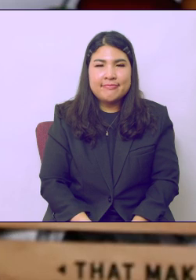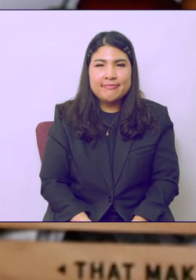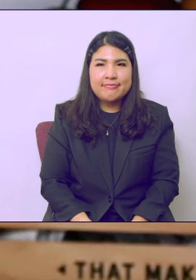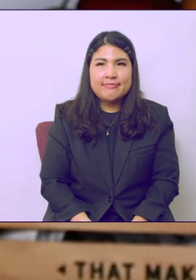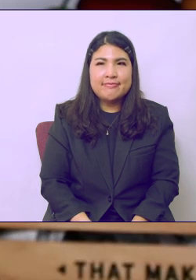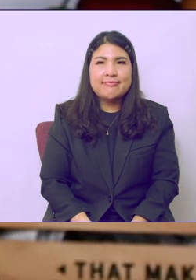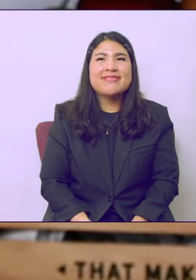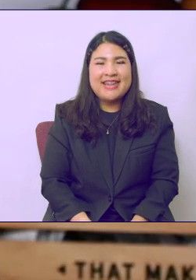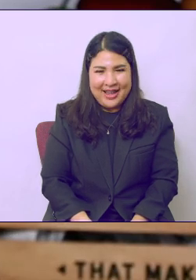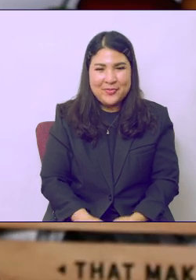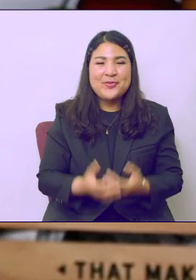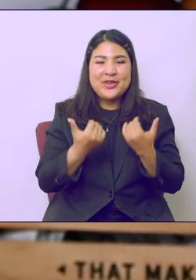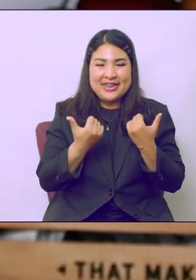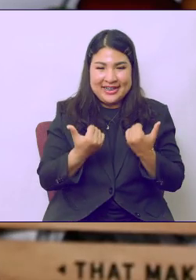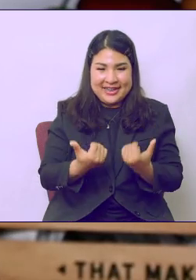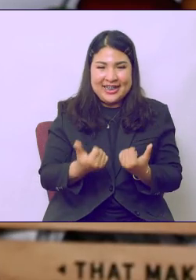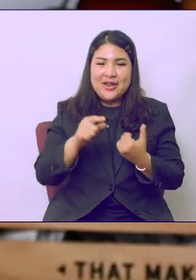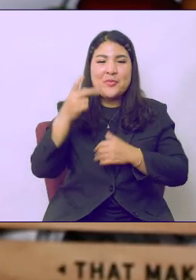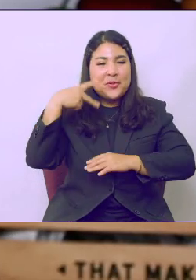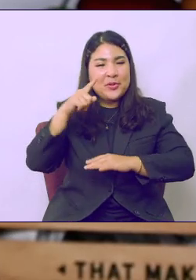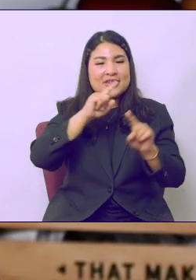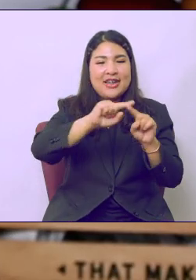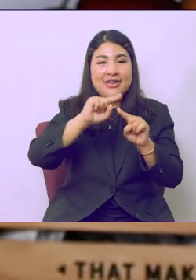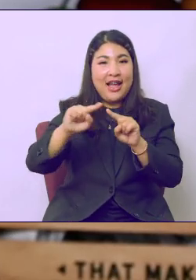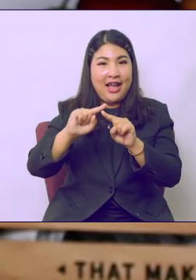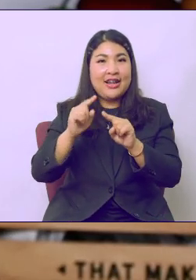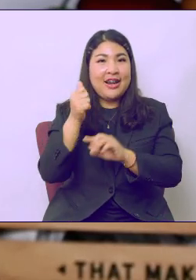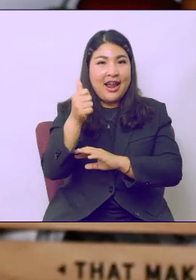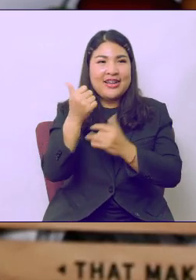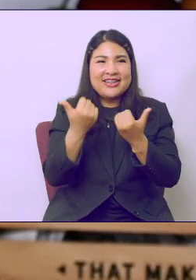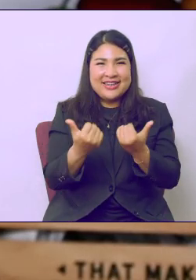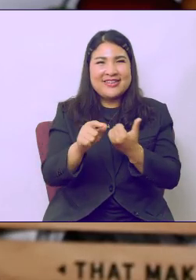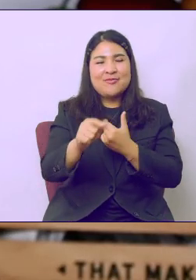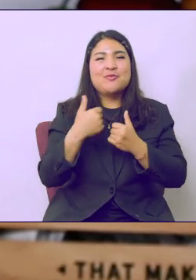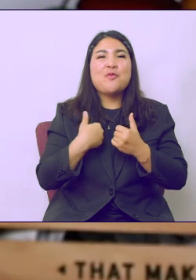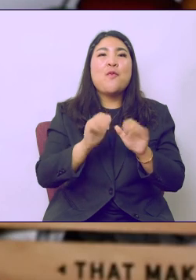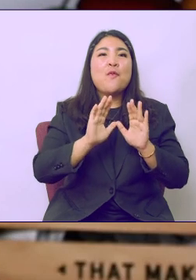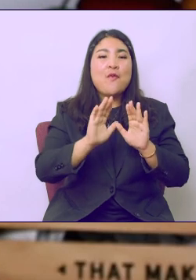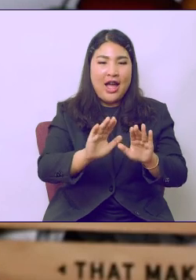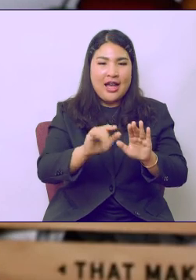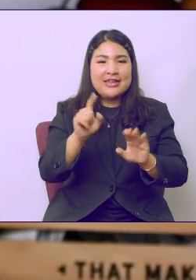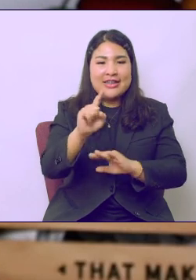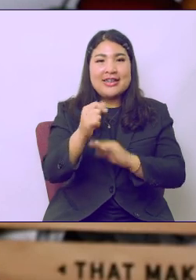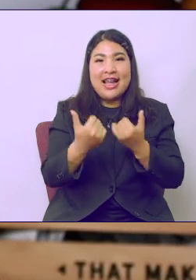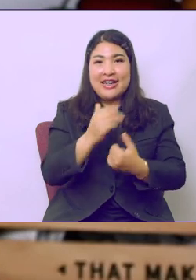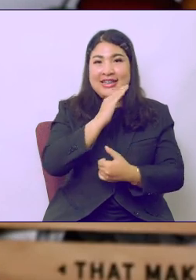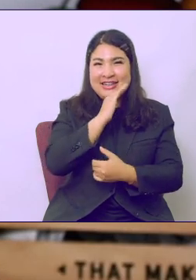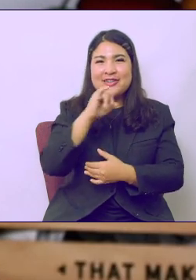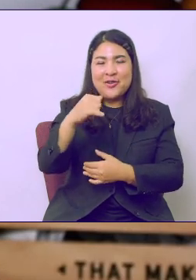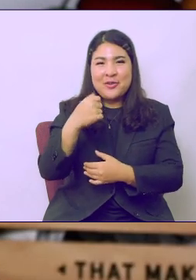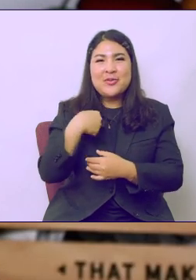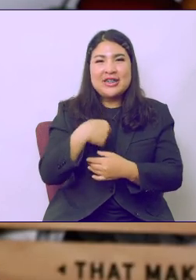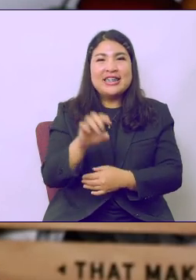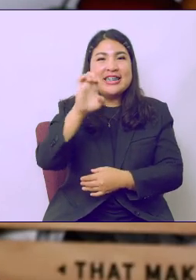ครับครับวันนี้ก็ได้ประโยชน์เนาะนะครับแล้วก็ยังไงนะครับฝากด้วยเนาะถ้าจะติดต่อผมอ่ะนะครับก็ 1